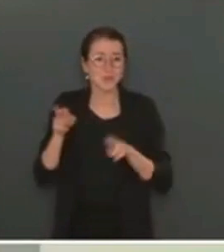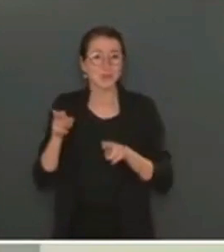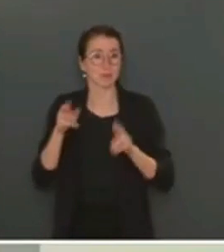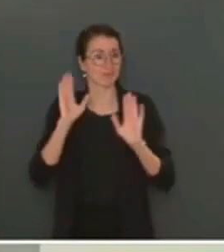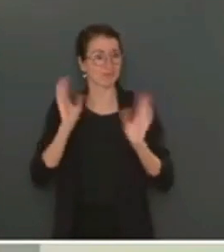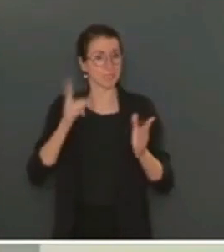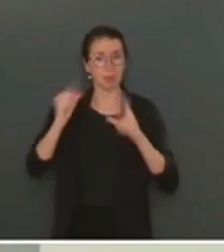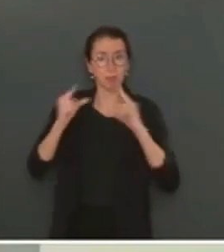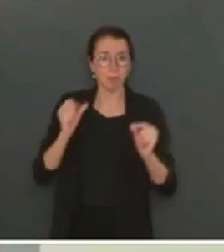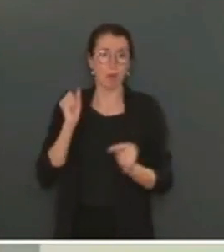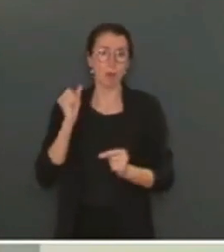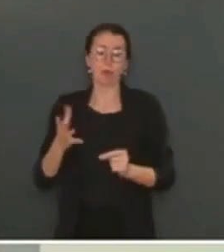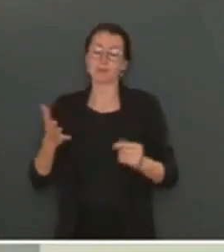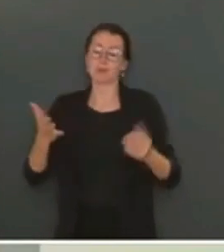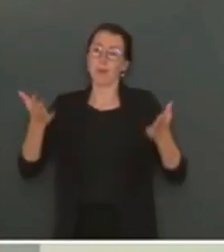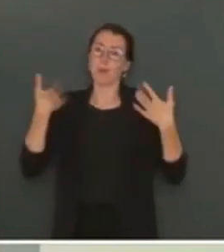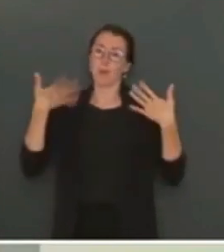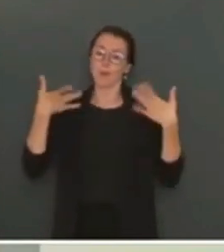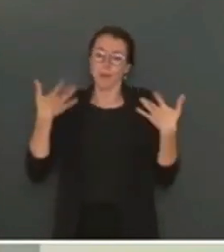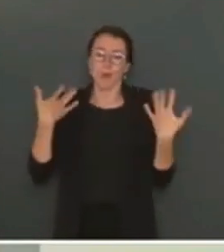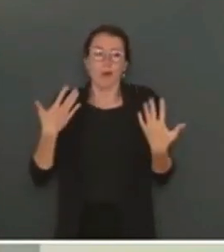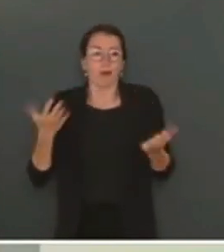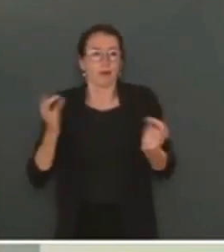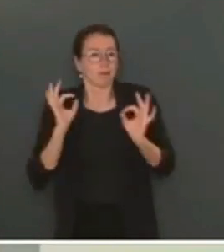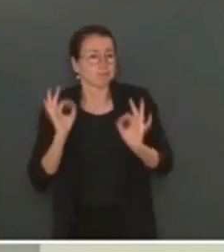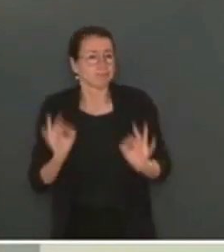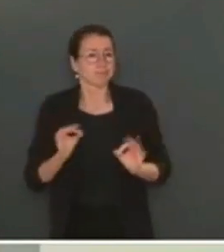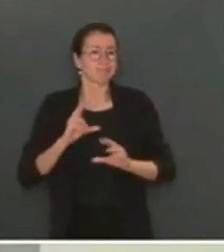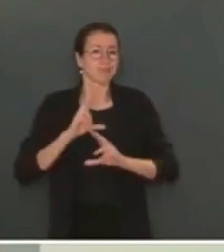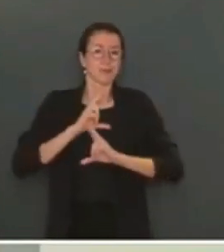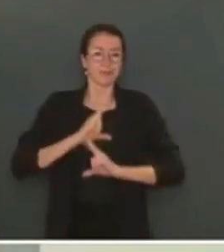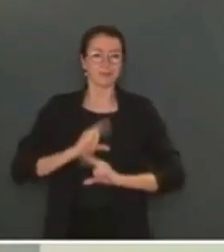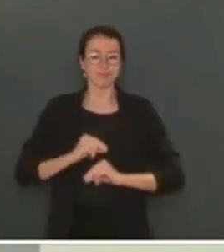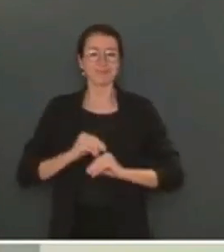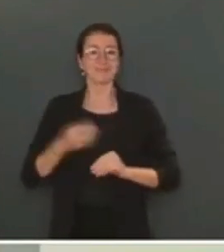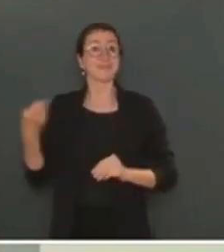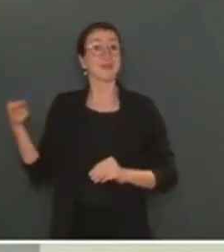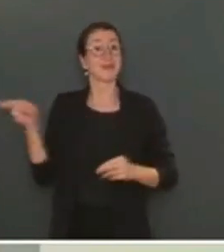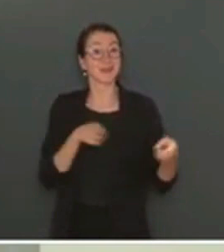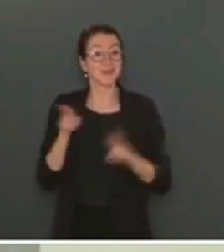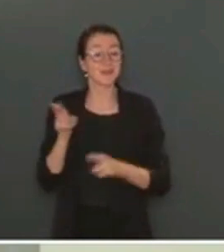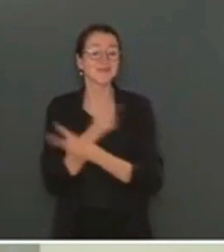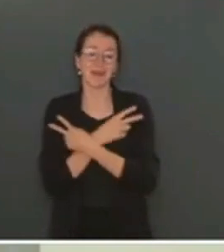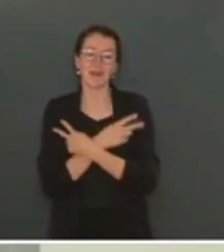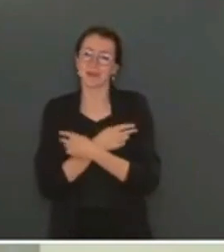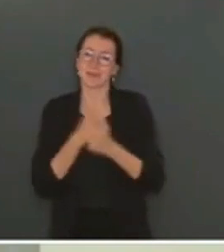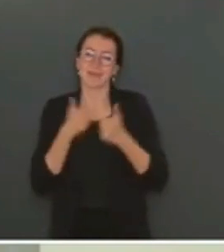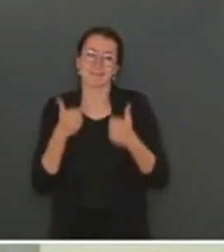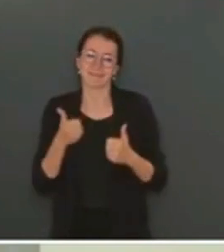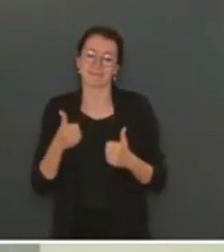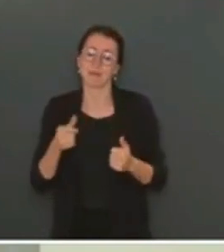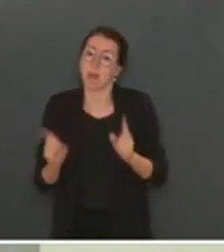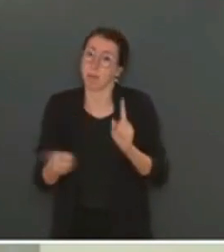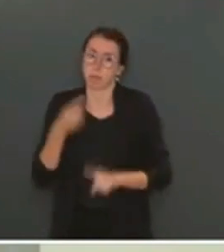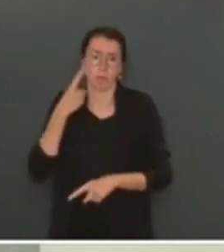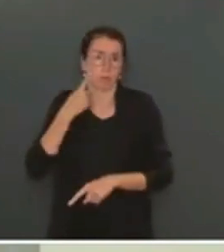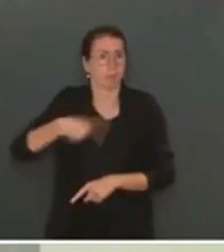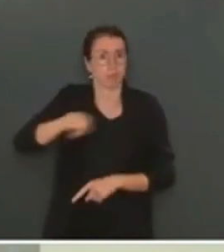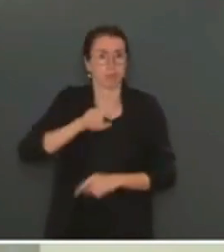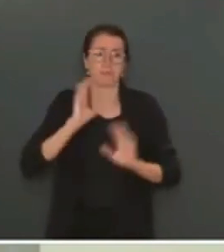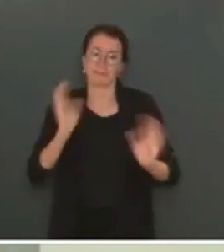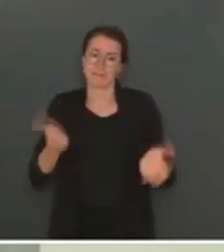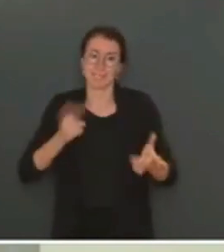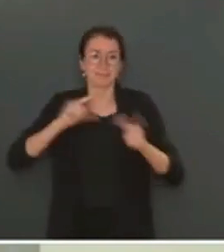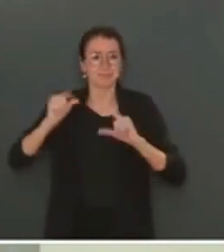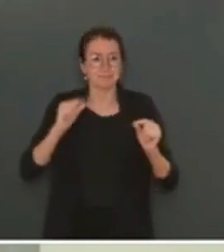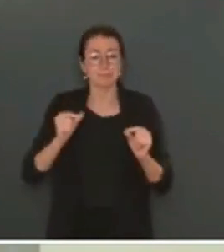temps de pause était, je pense, nécessaire, mais ne doit pas nous empêcher de rester vigilants. Je rappelle et j'insiste sur le fait que depuis le 1er août,